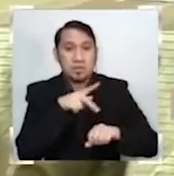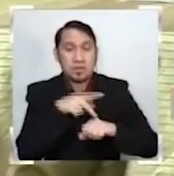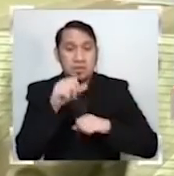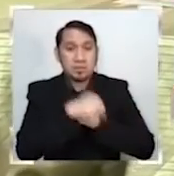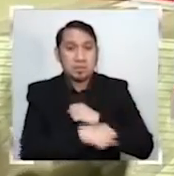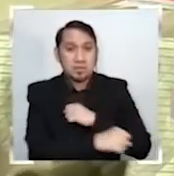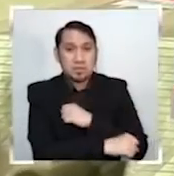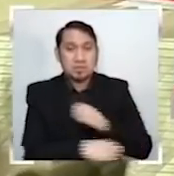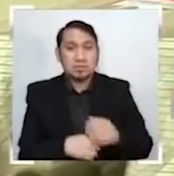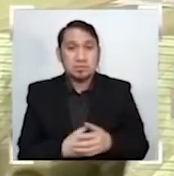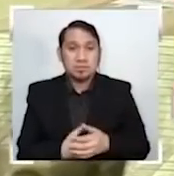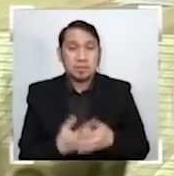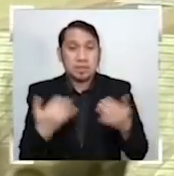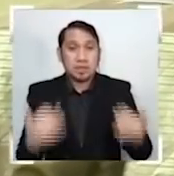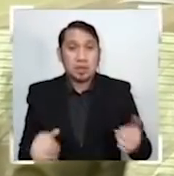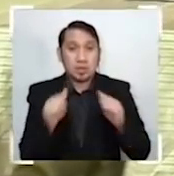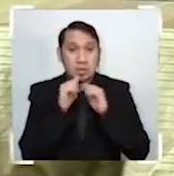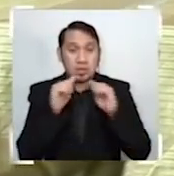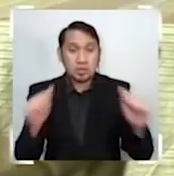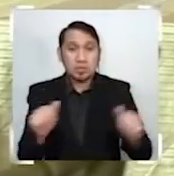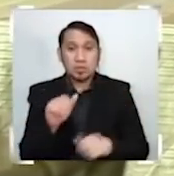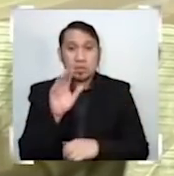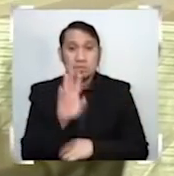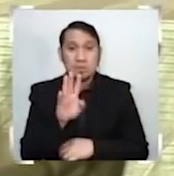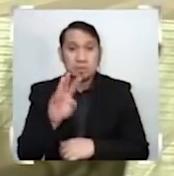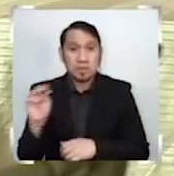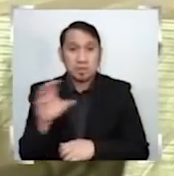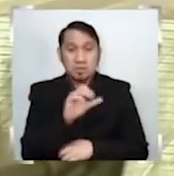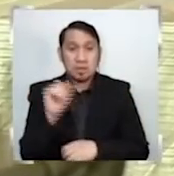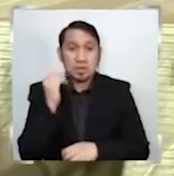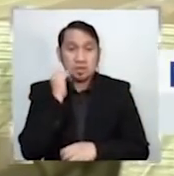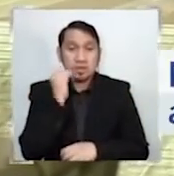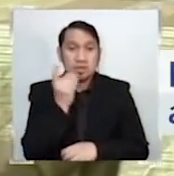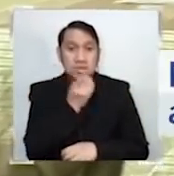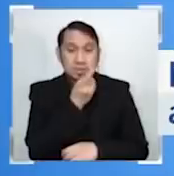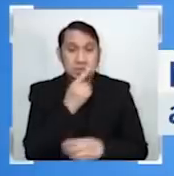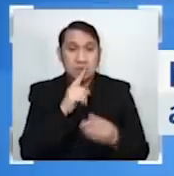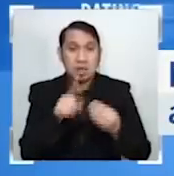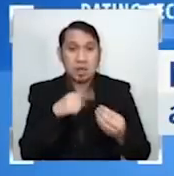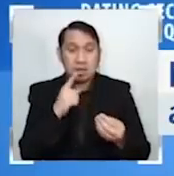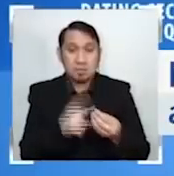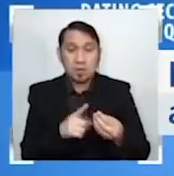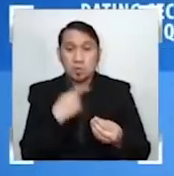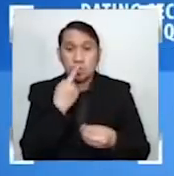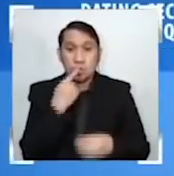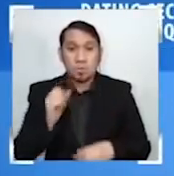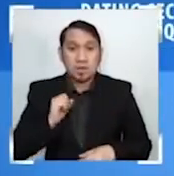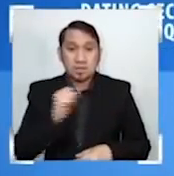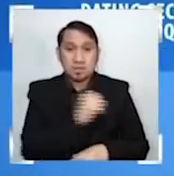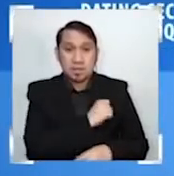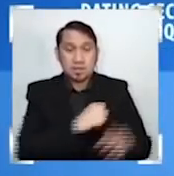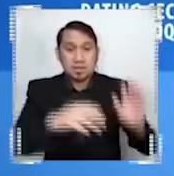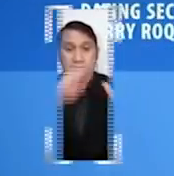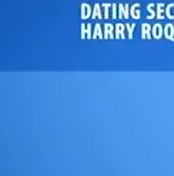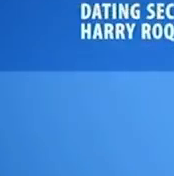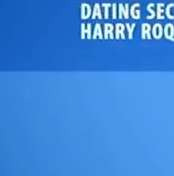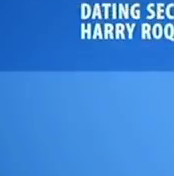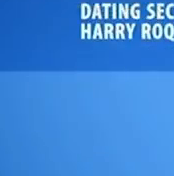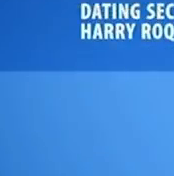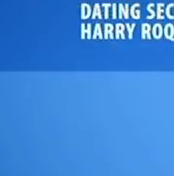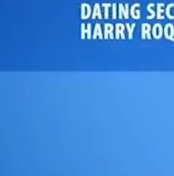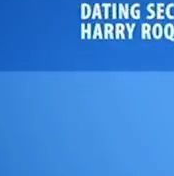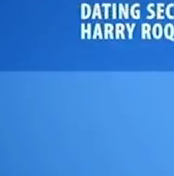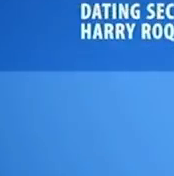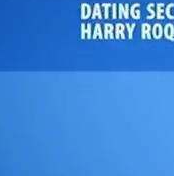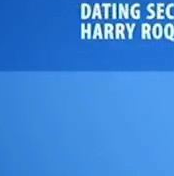Inanunsyo ni dating Senator Bongbong Marcos at Mayor Sara Duterte ang kanilang senatorial lineup. Sina Representative Rodante Marcoleta, Attorney